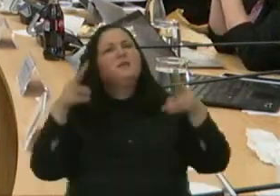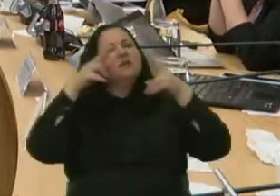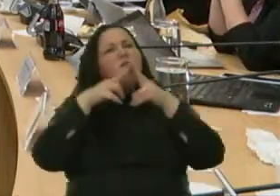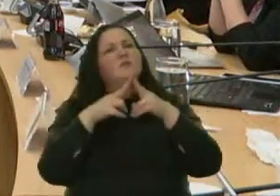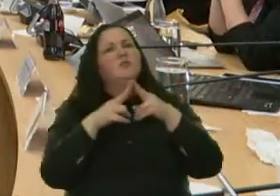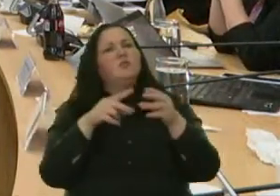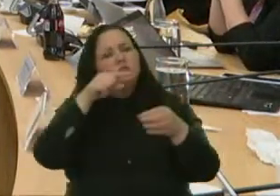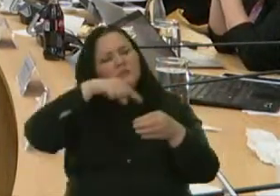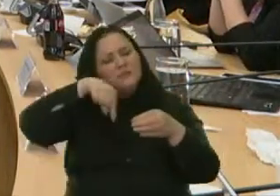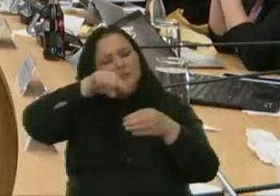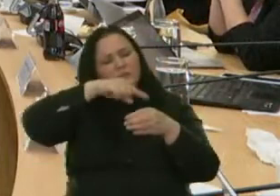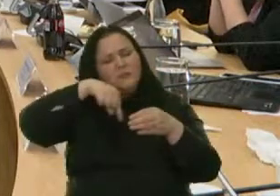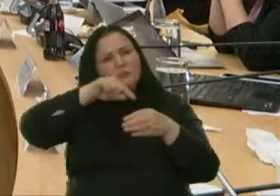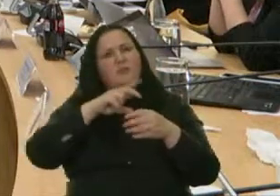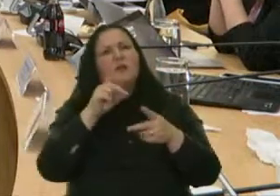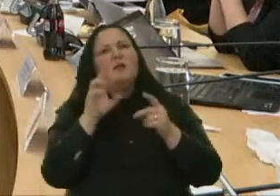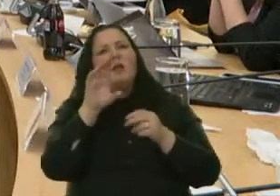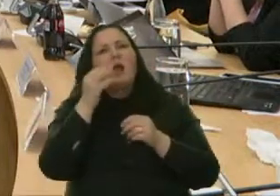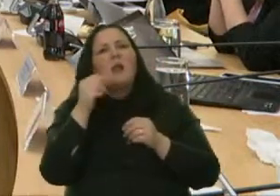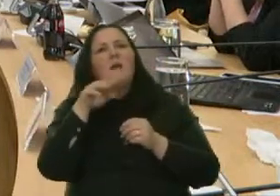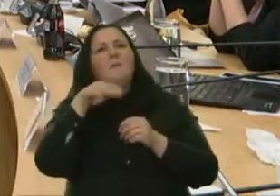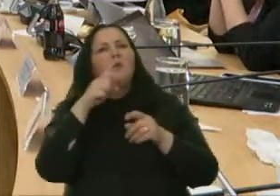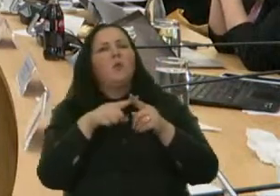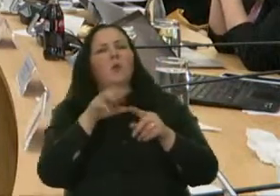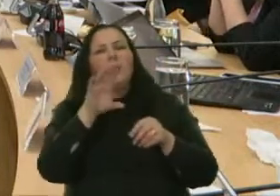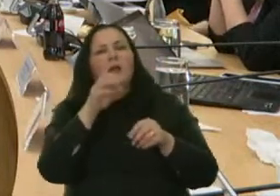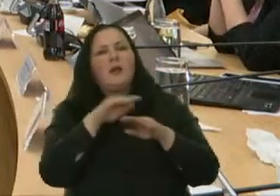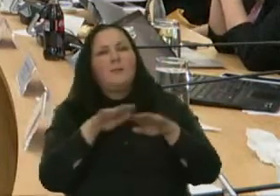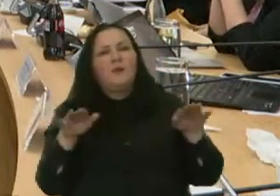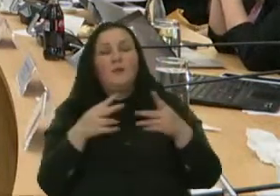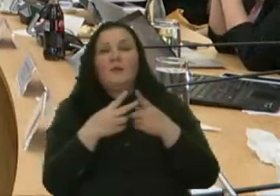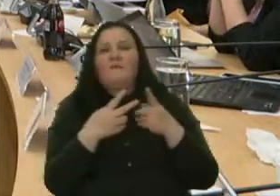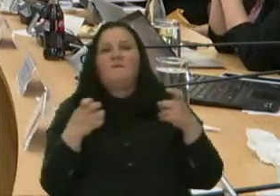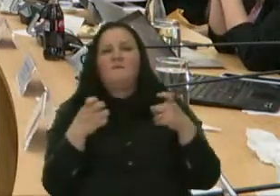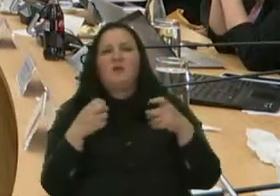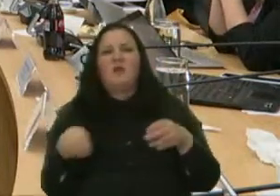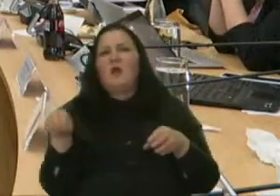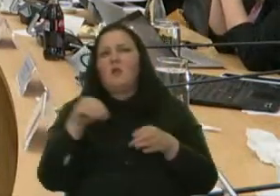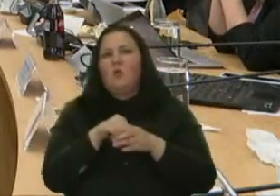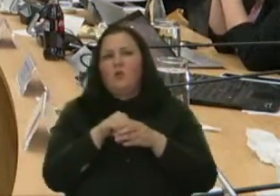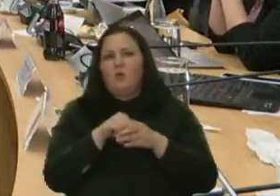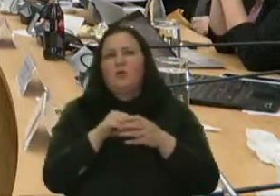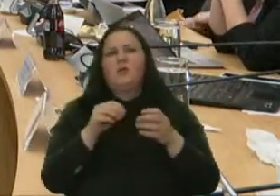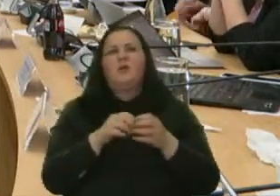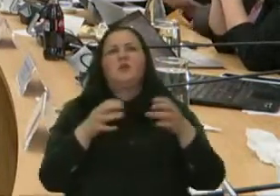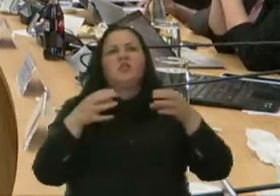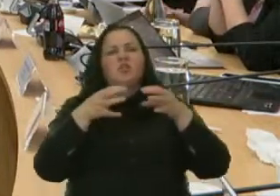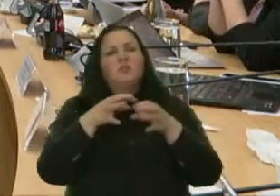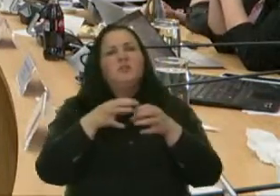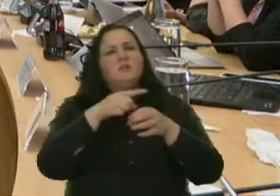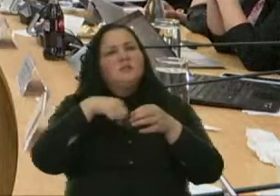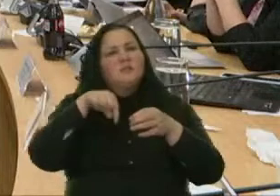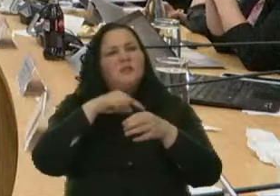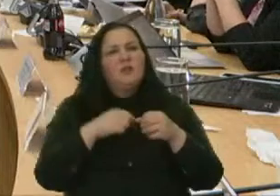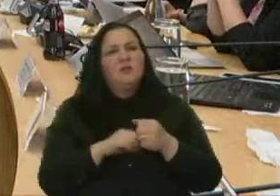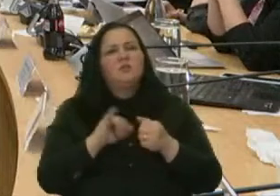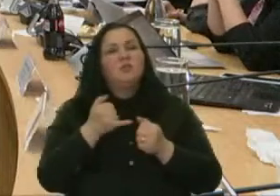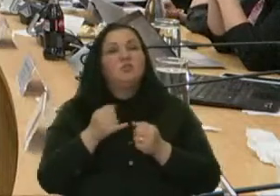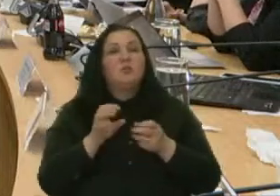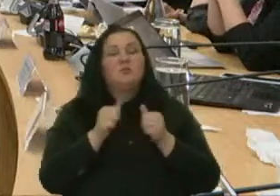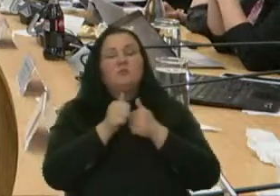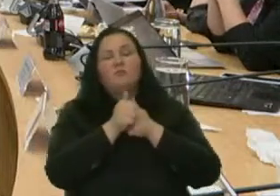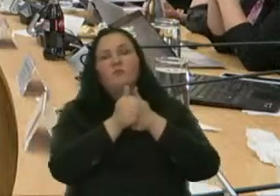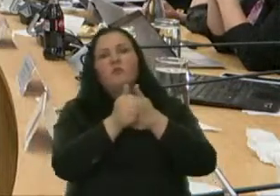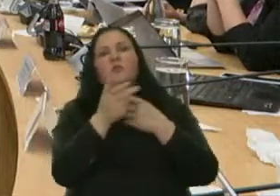sensul giratoriu de la calea Mănăștiur cu Câmpului sigur fără a înlocui acest sens giratoriu și și în funcție de propunerea